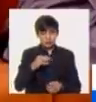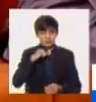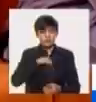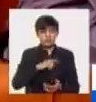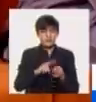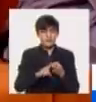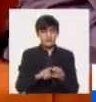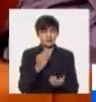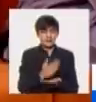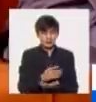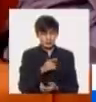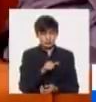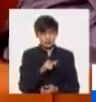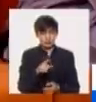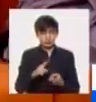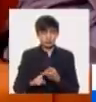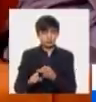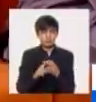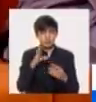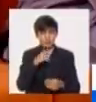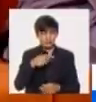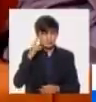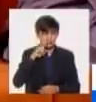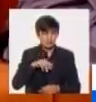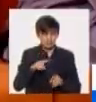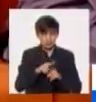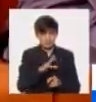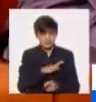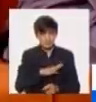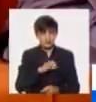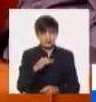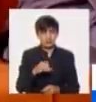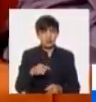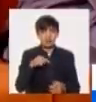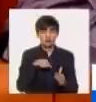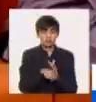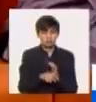оқшаулаумен айналысып жатырмыз. Жаңағы антидене сол кісілердің ағзасынан табылып жатыр ма?